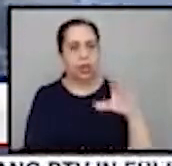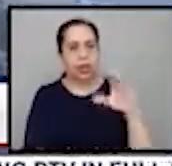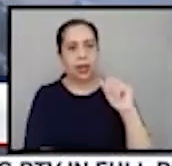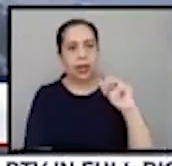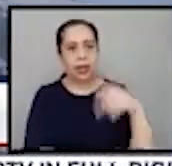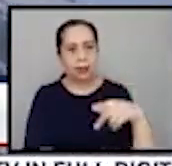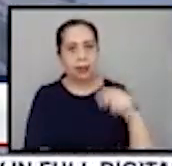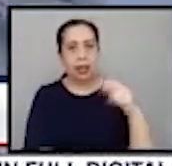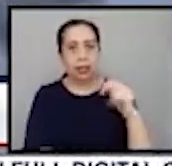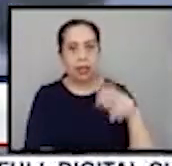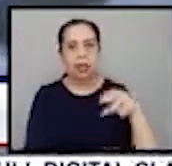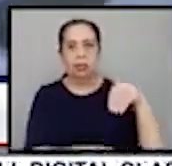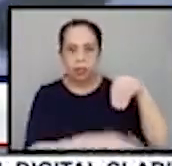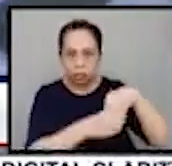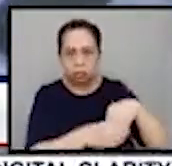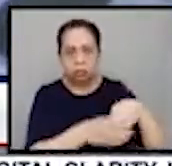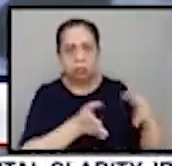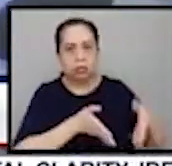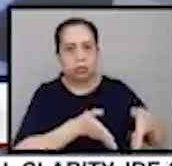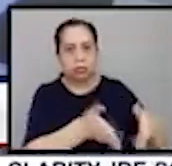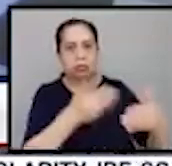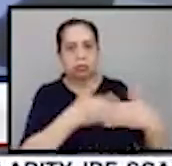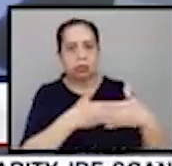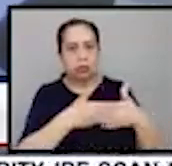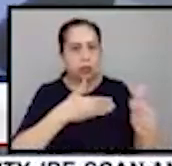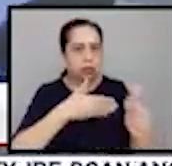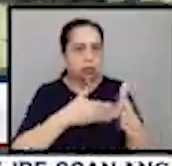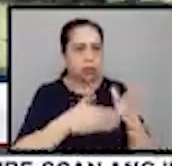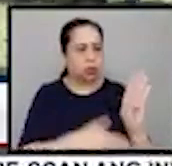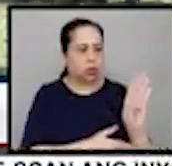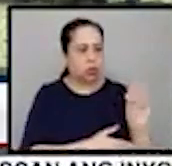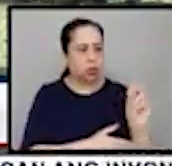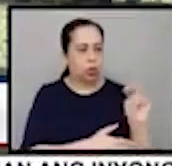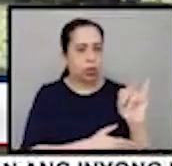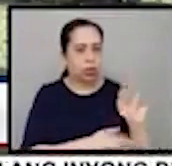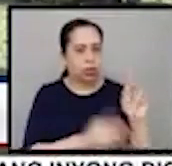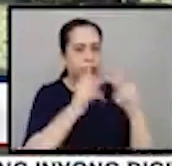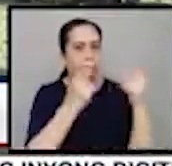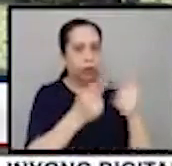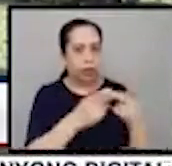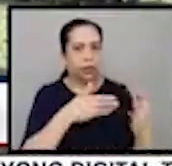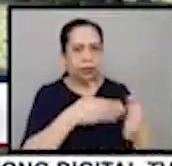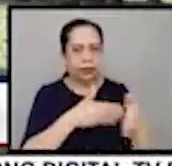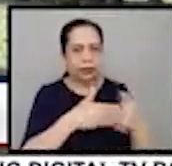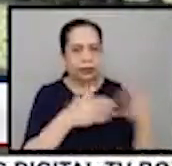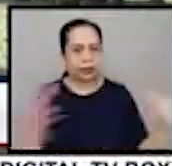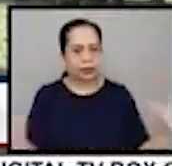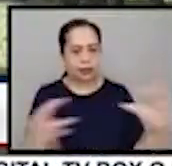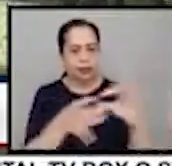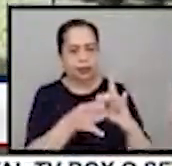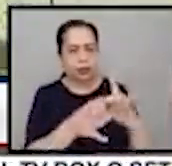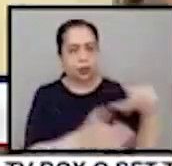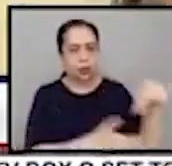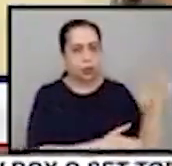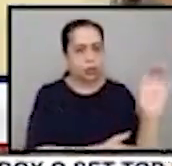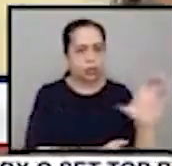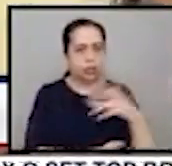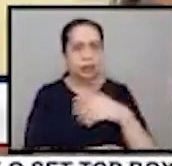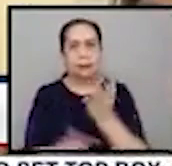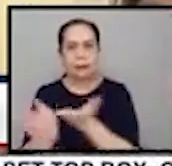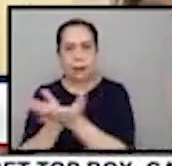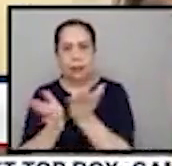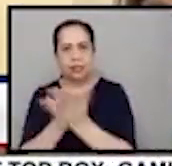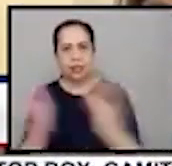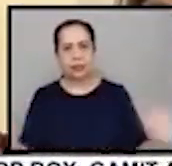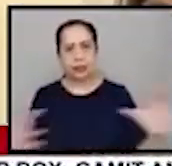kampo malapit sa kanto ng Colonel Bonnie Serrano at Katipunan Avenue. Layo na itong pagdugtungin ang Quezon City at Pasig City. Ang katabi